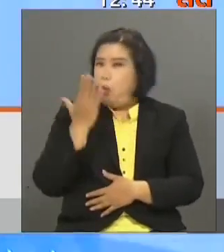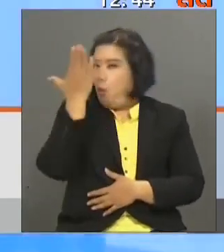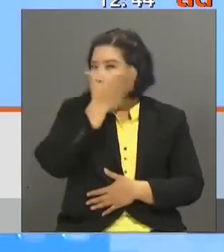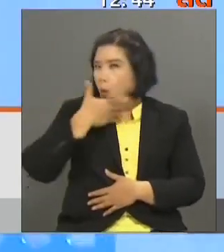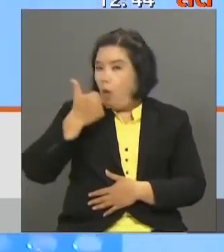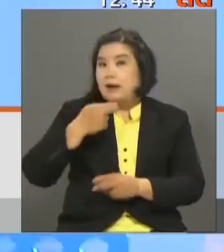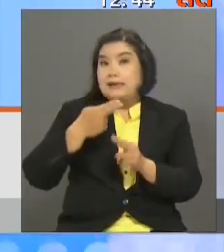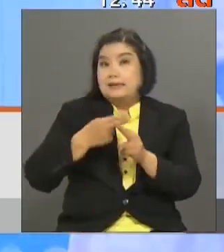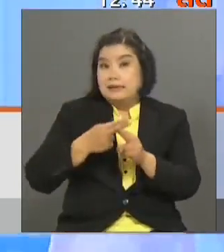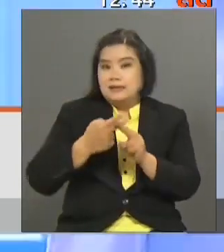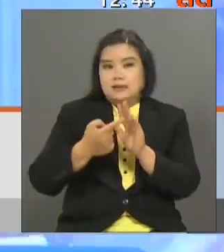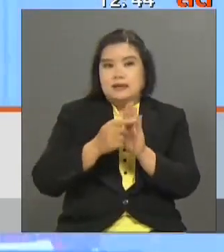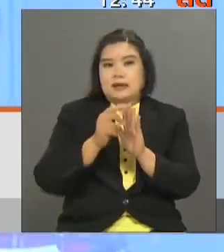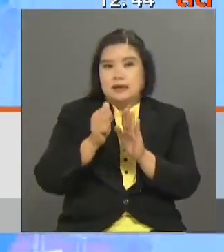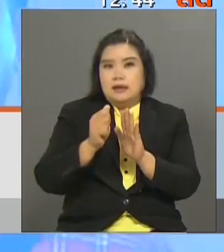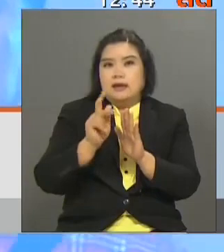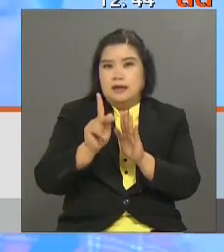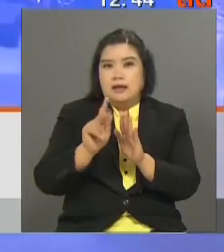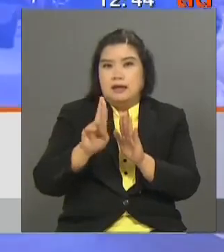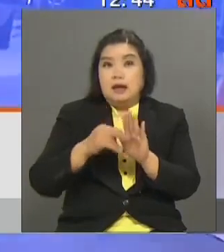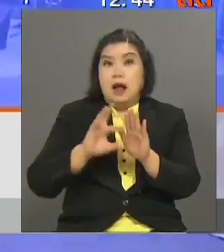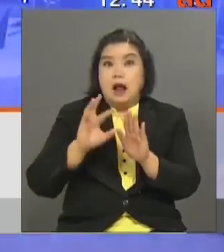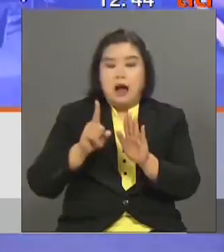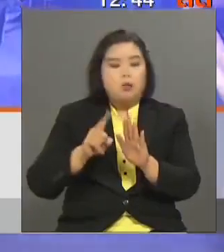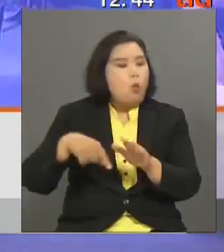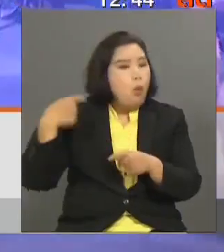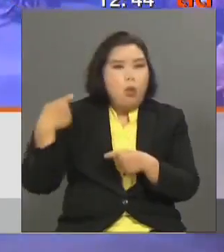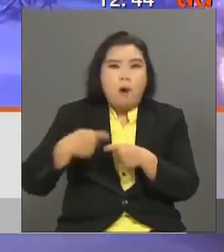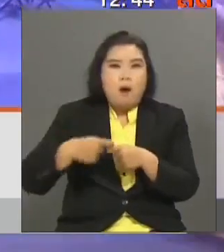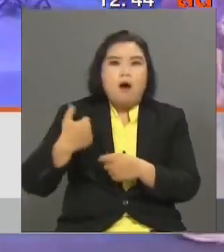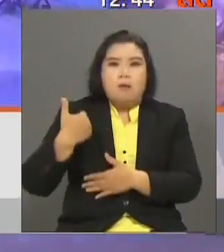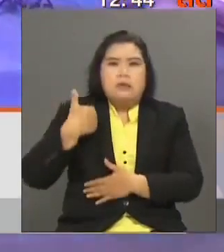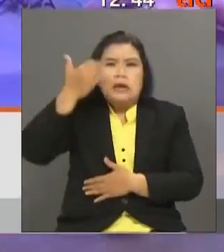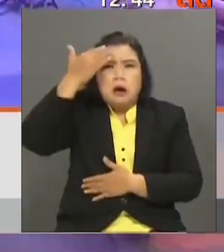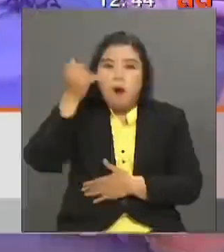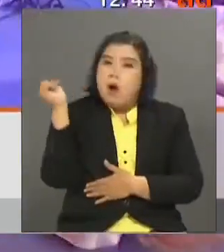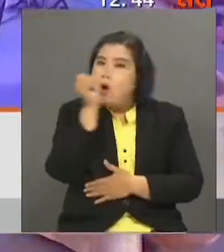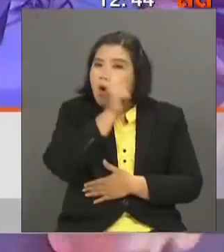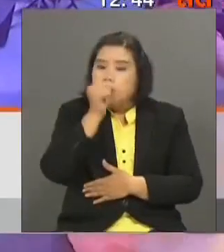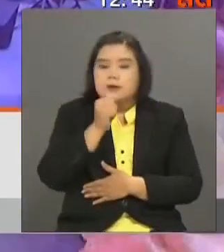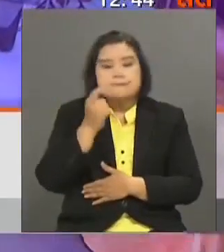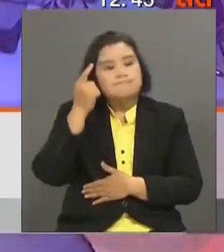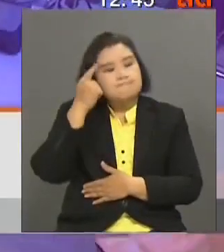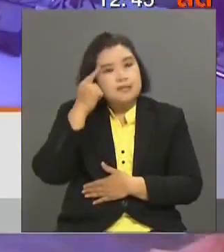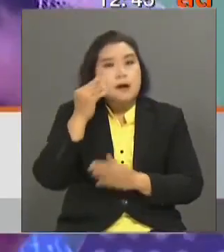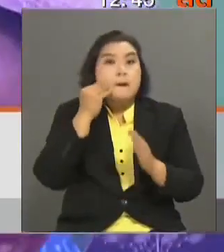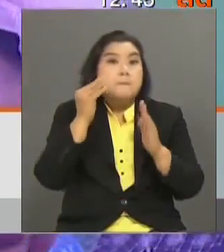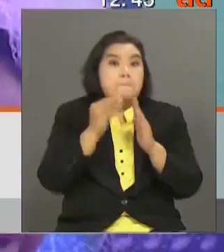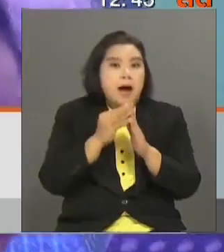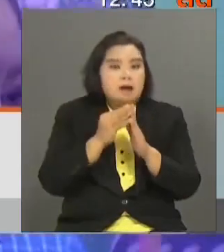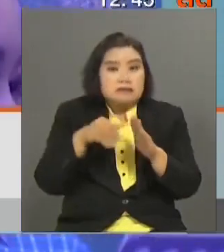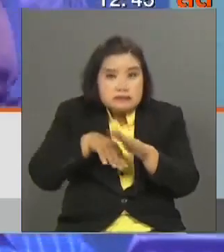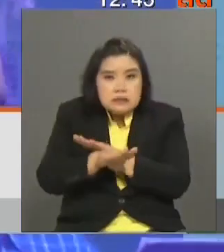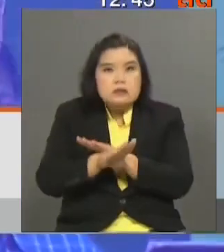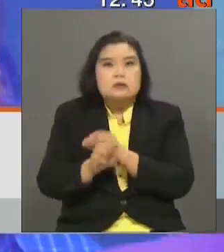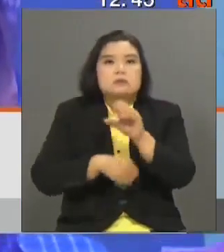ชสุวรรณภูมิผ่านร้อนผ่านหนาวมามากกว่าที่คิดเพราะการตามฝันต้องแลกกับการหนีออกจากบ้านตอนอายุเพียง10กว่าปีมาหาง